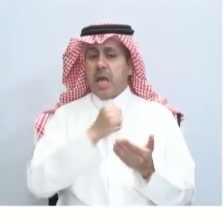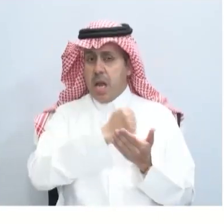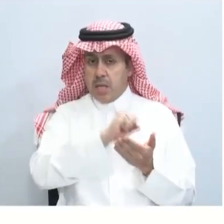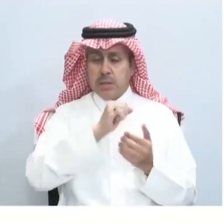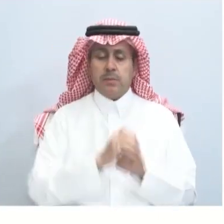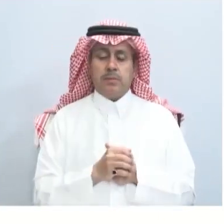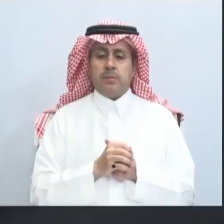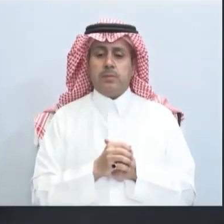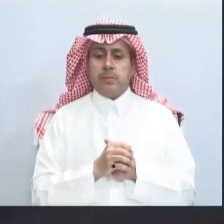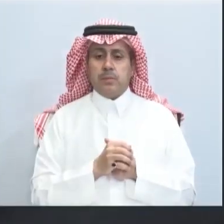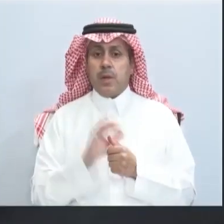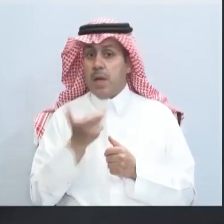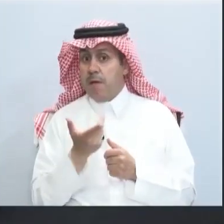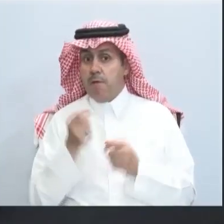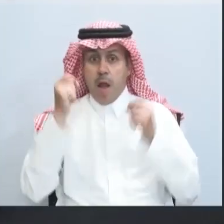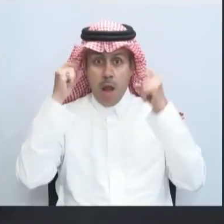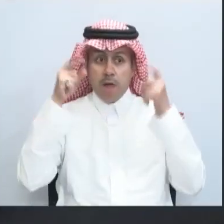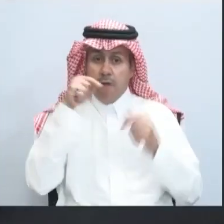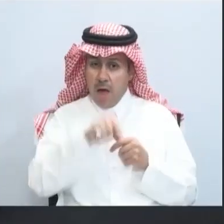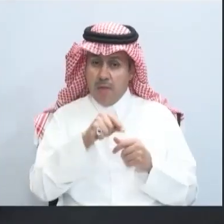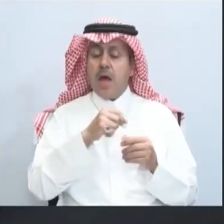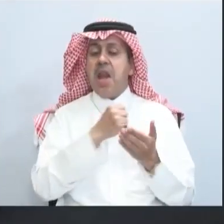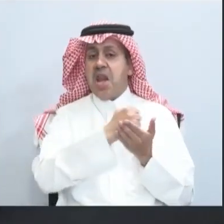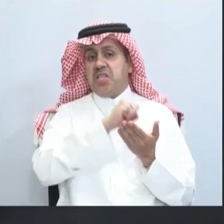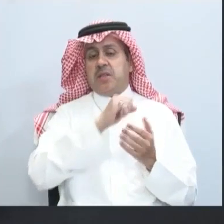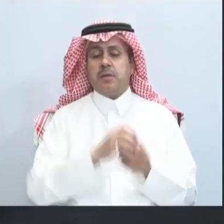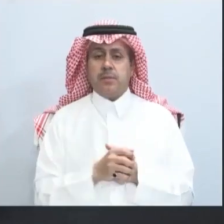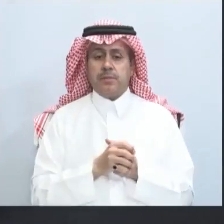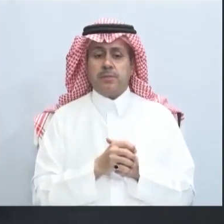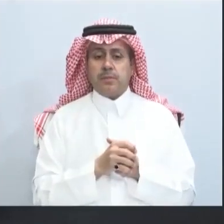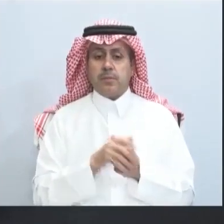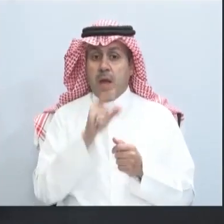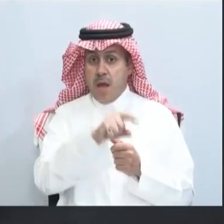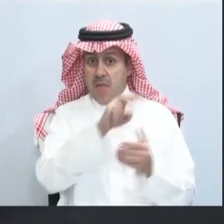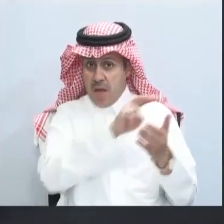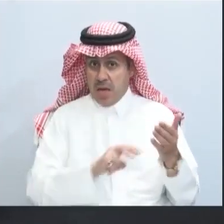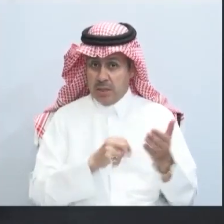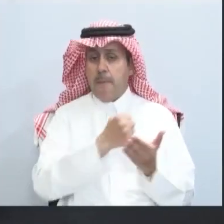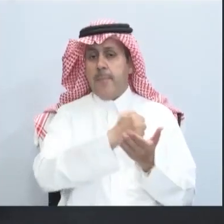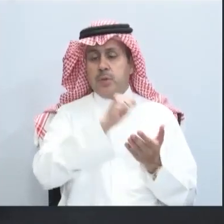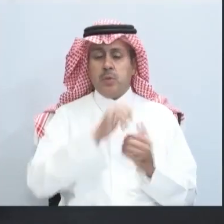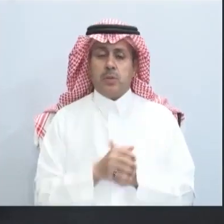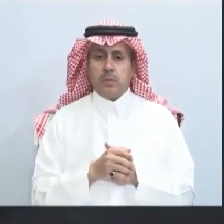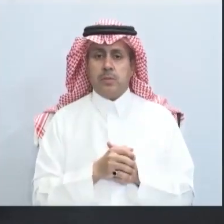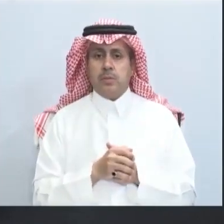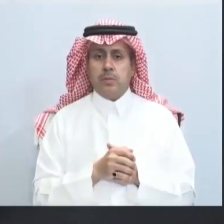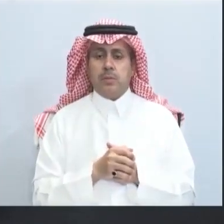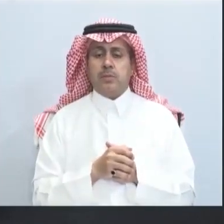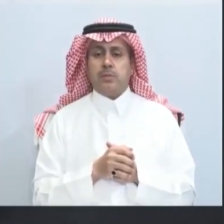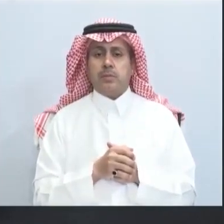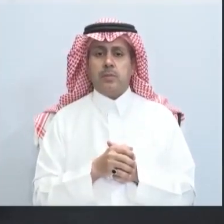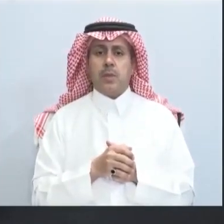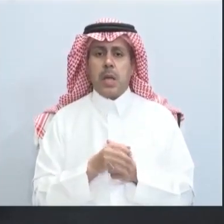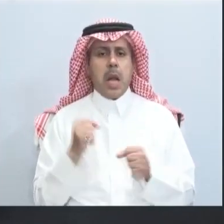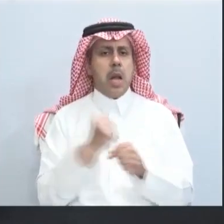طرق معرفه النسخ كيف نعرف ان هذا النسخ ان هذا النص منسوخ اي لم